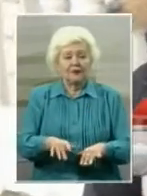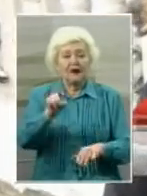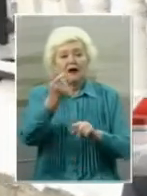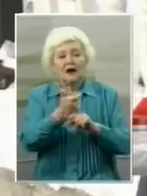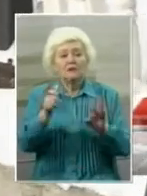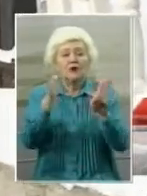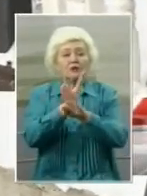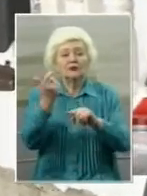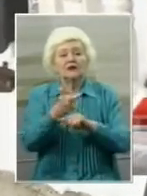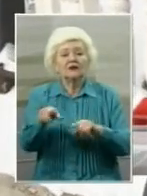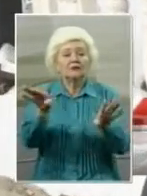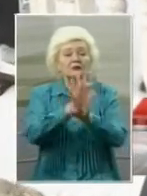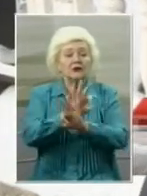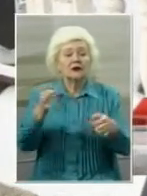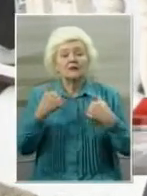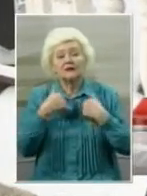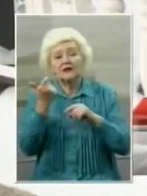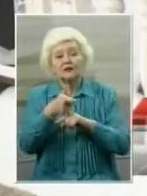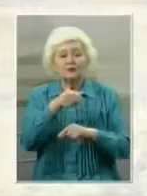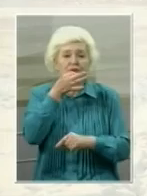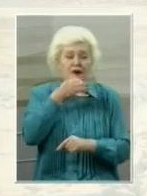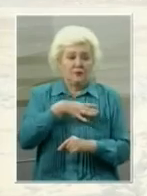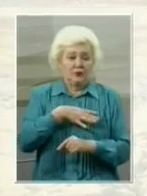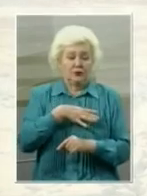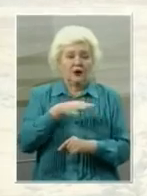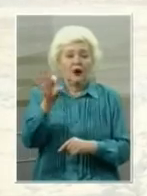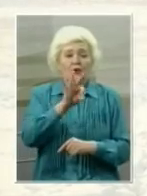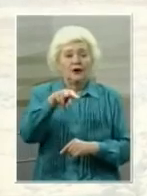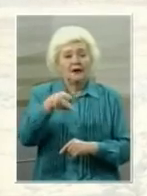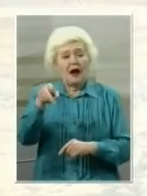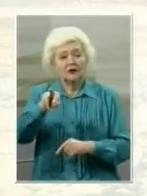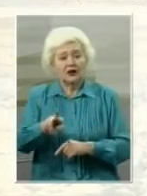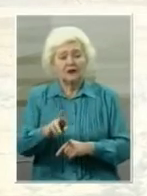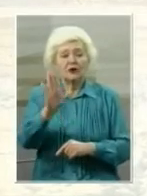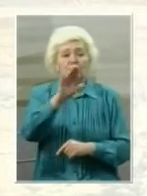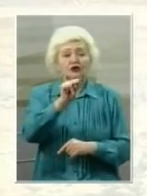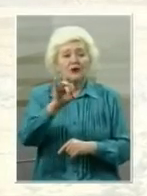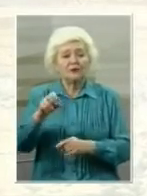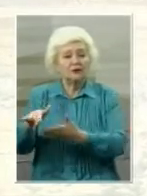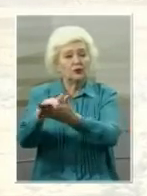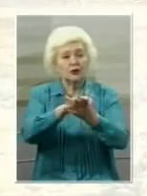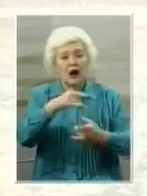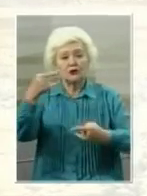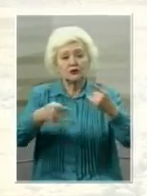дуже чудова. Мені дуже подобається. Ольга Ляшенко, Володимир Чепиного,